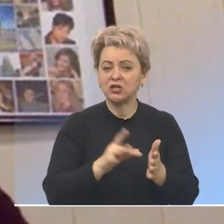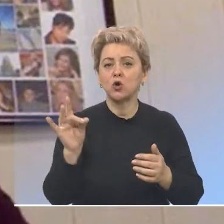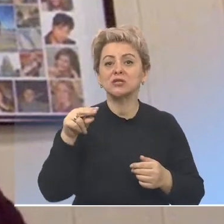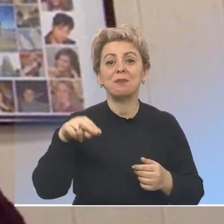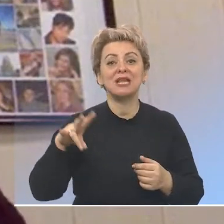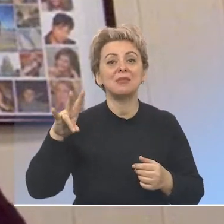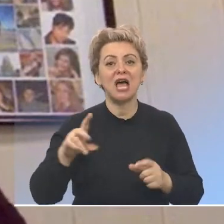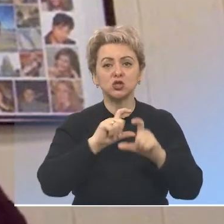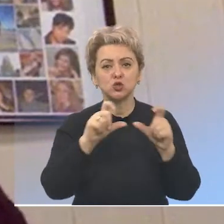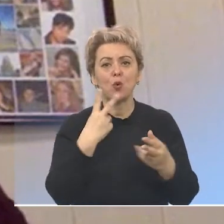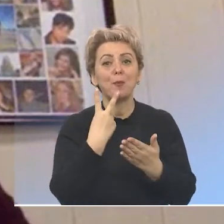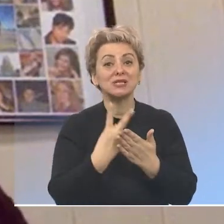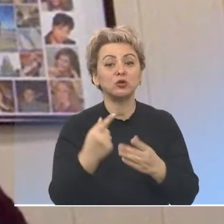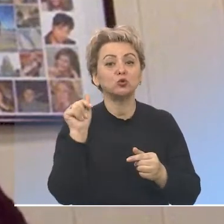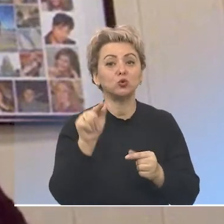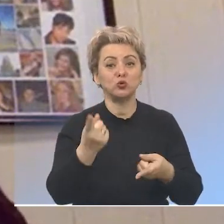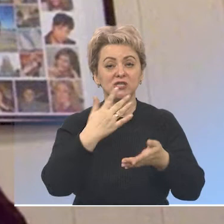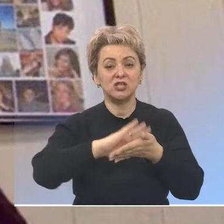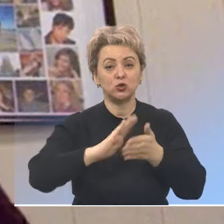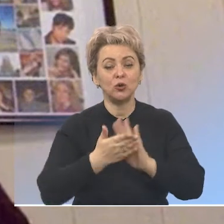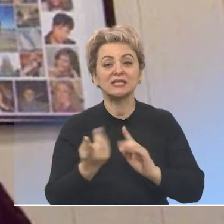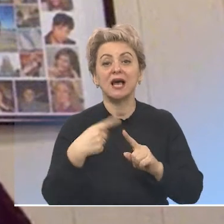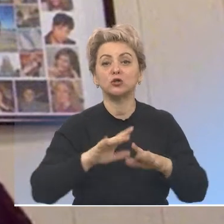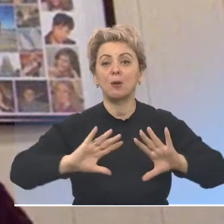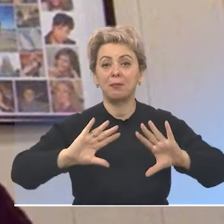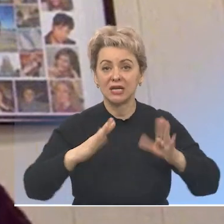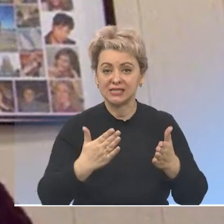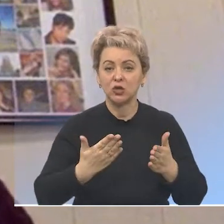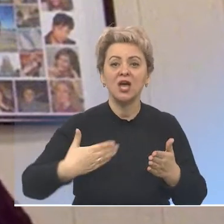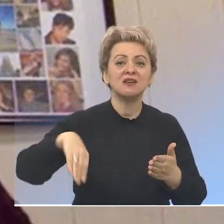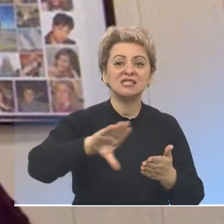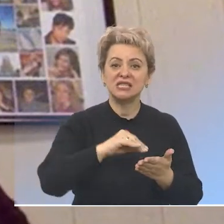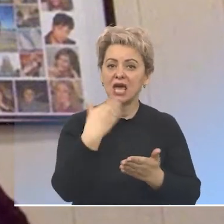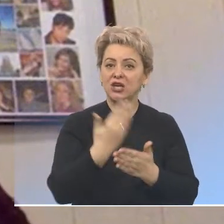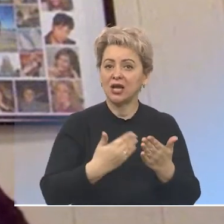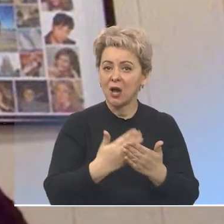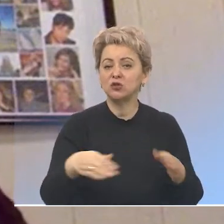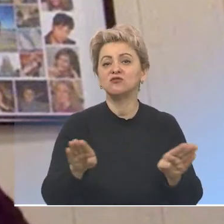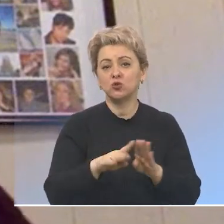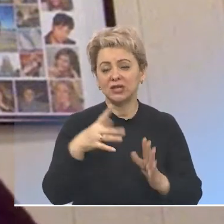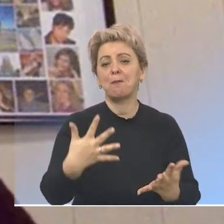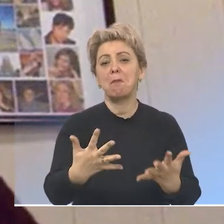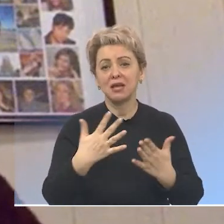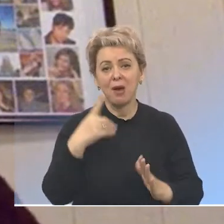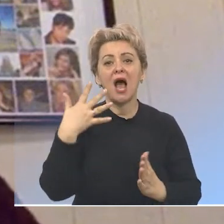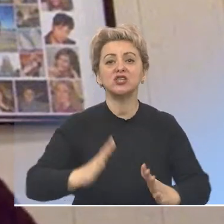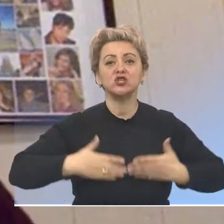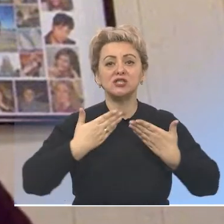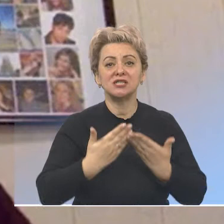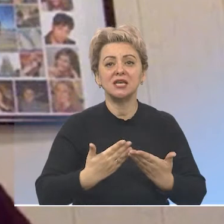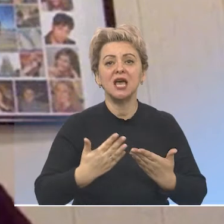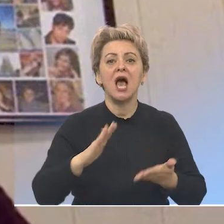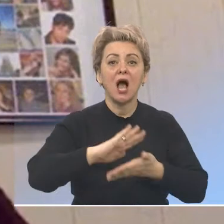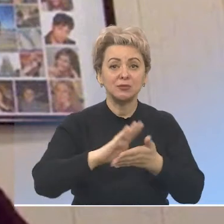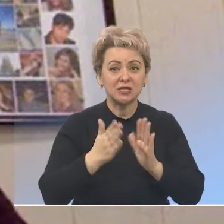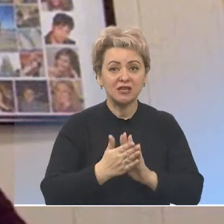и Роспотребнадзор, пересмотрев вот ту ситуацию, которая происходит, все рекомендовали все-таки с пониманием отнестись